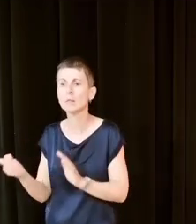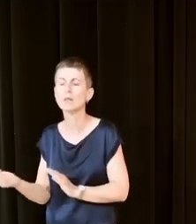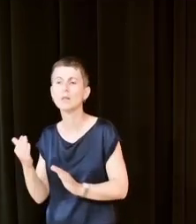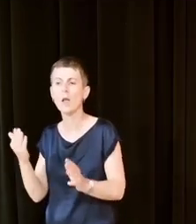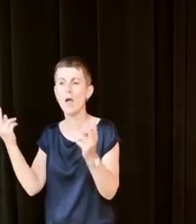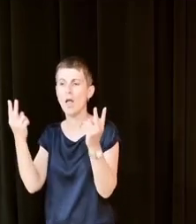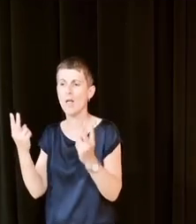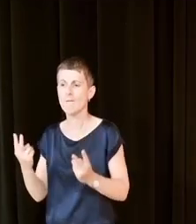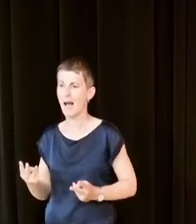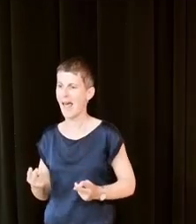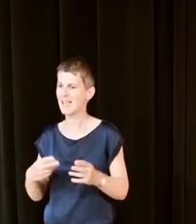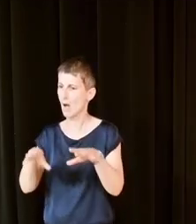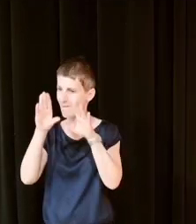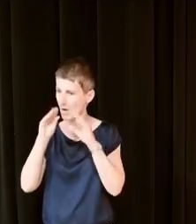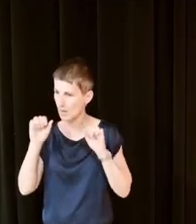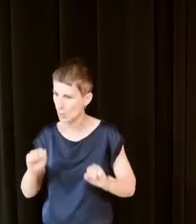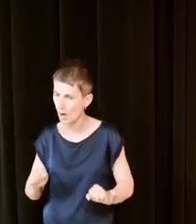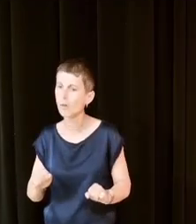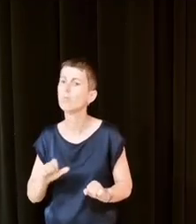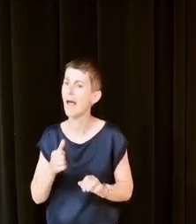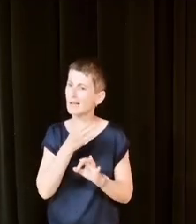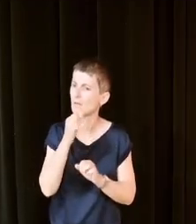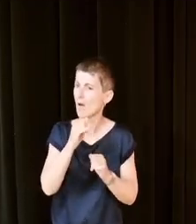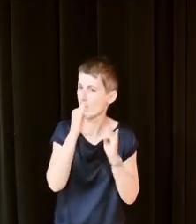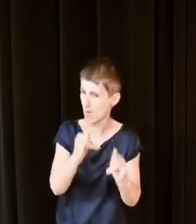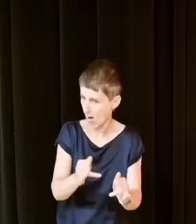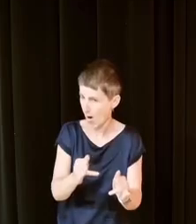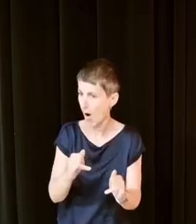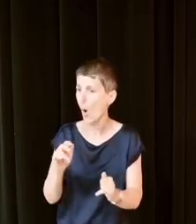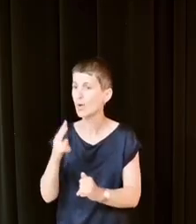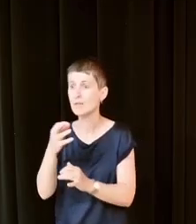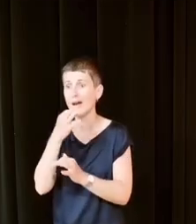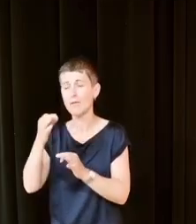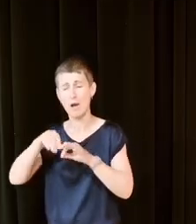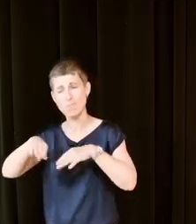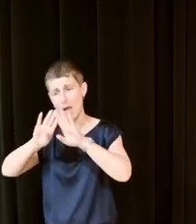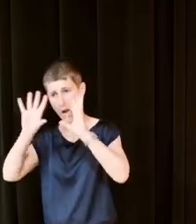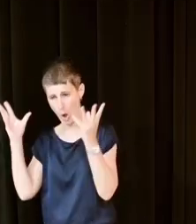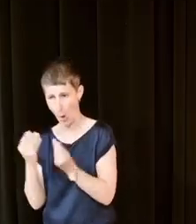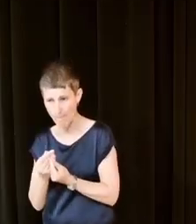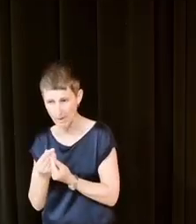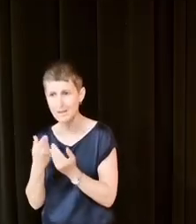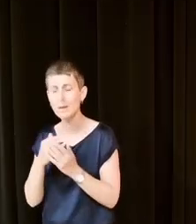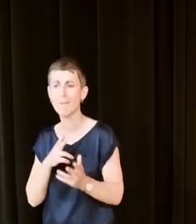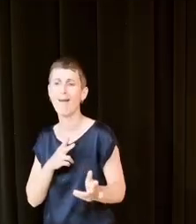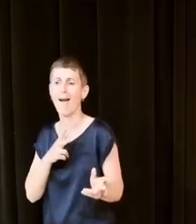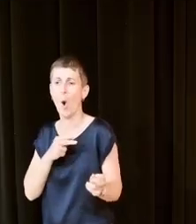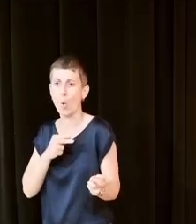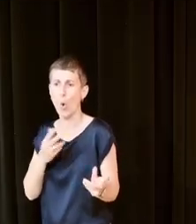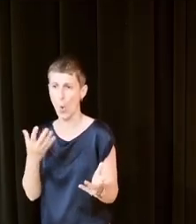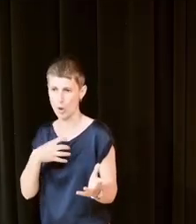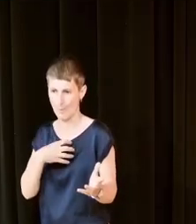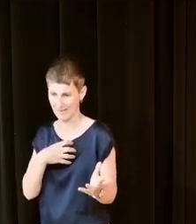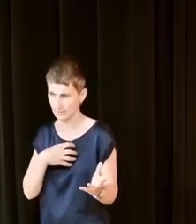beschreibbar. Es war die erste Frage, die konnten wir mit Ja beantworten. Ja. Die zweite Frage war viel komplexer und zwar haben wir onkologische PatientInnen und